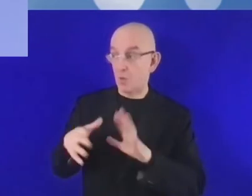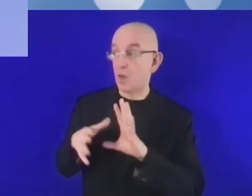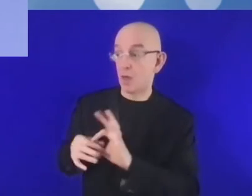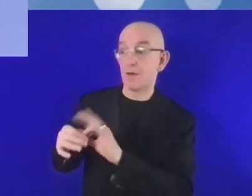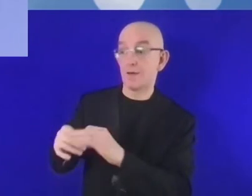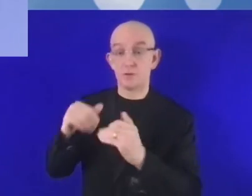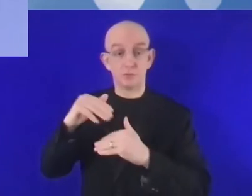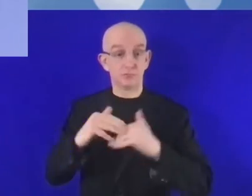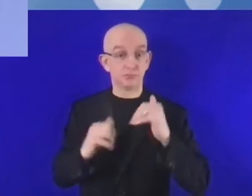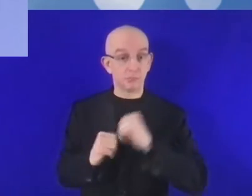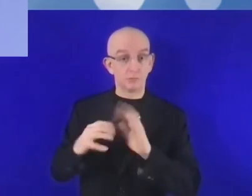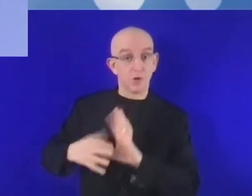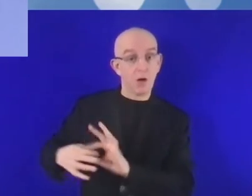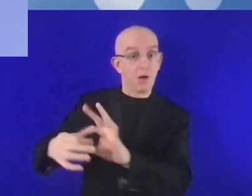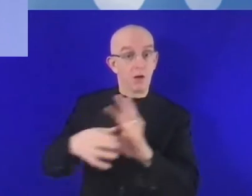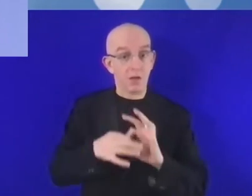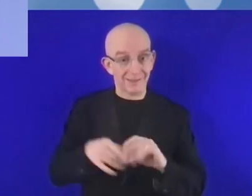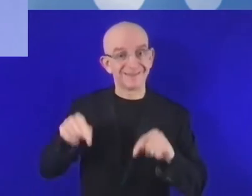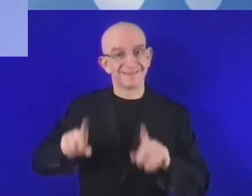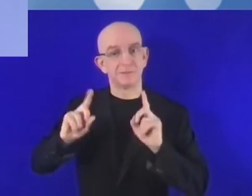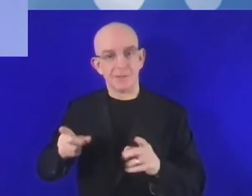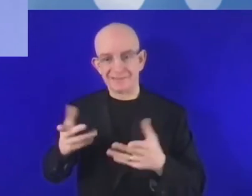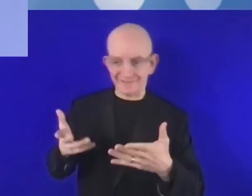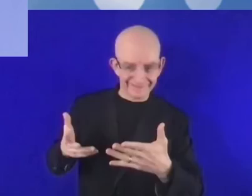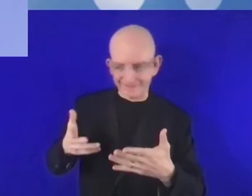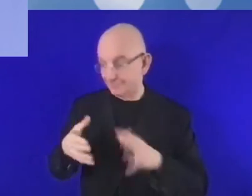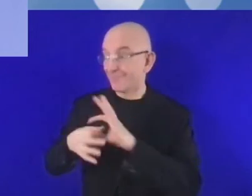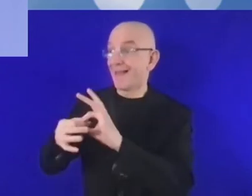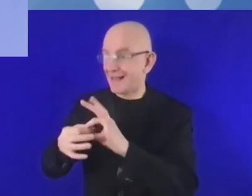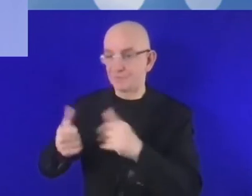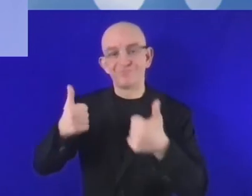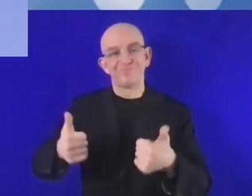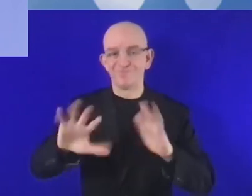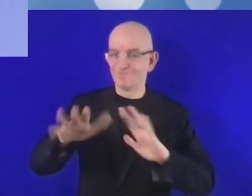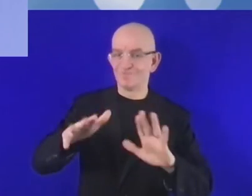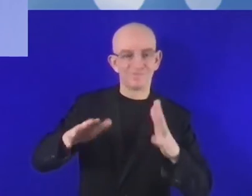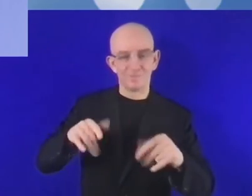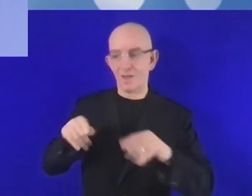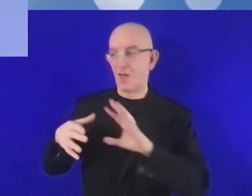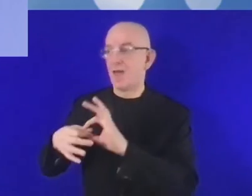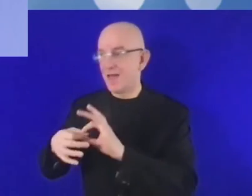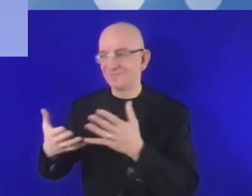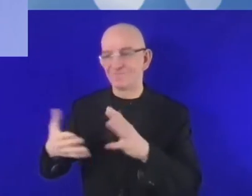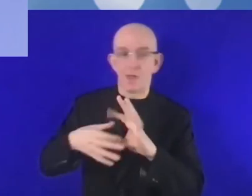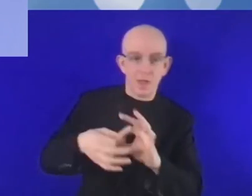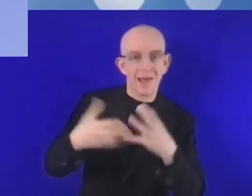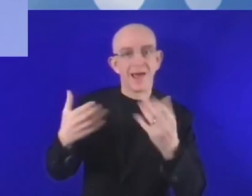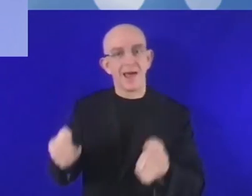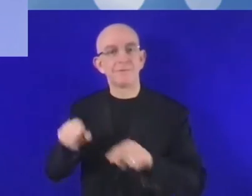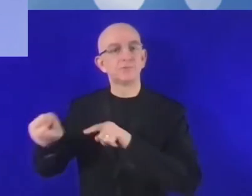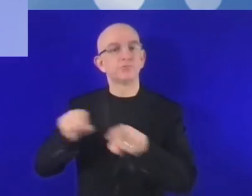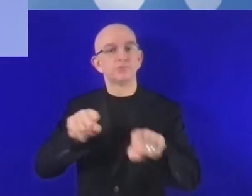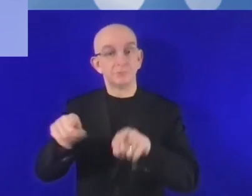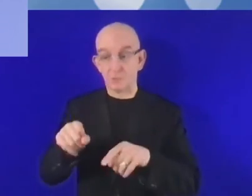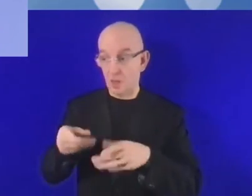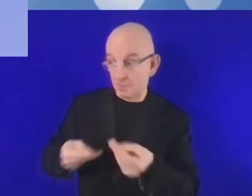но, тем не менее, у нас появляются все новые проблемы. Трудно создавать условия для малых и средних предприятий